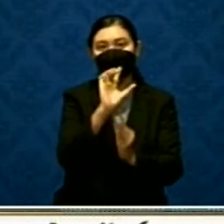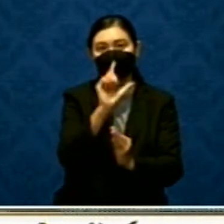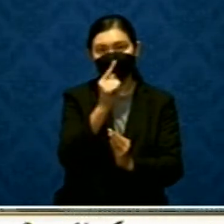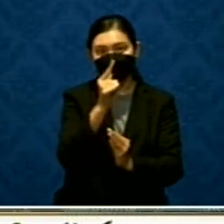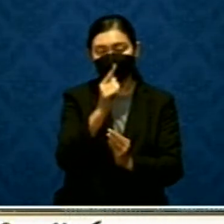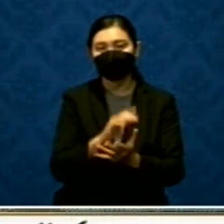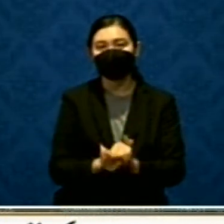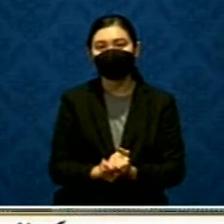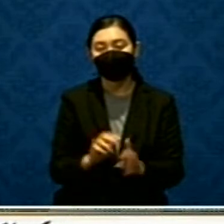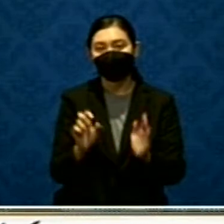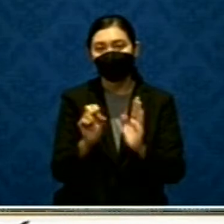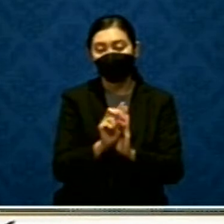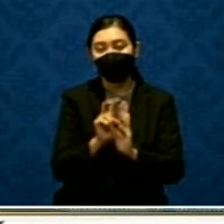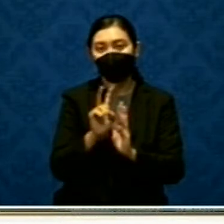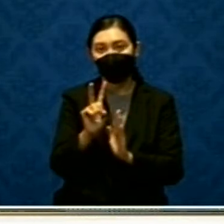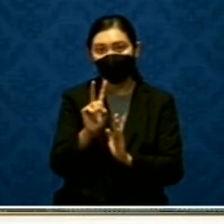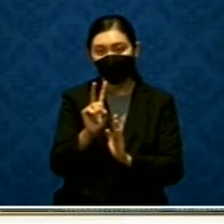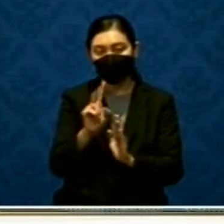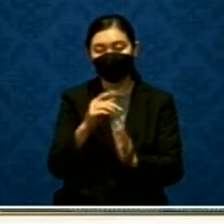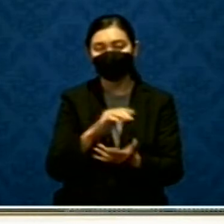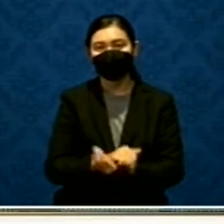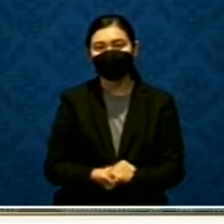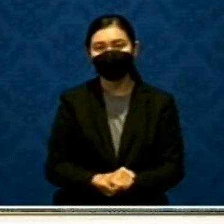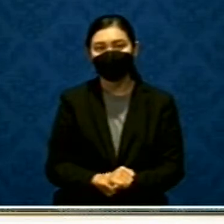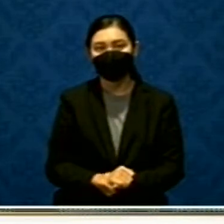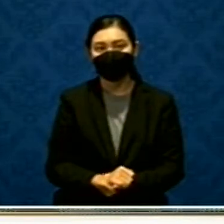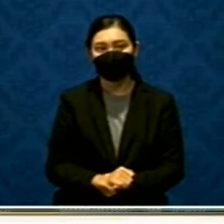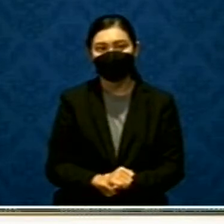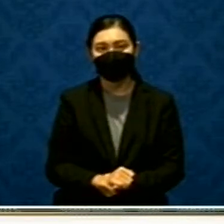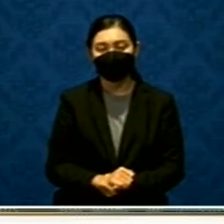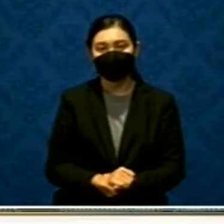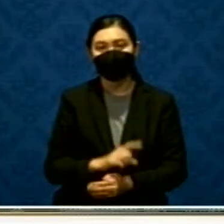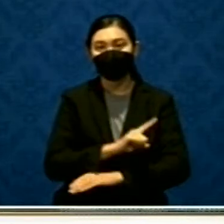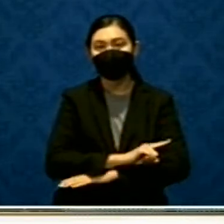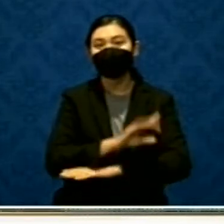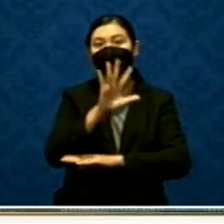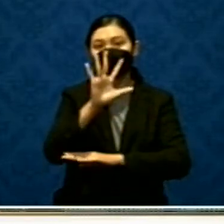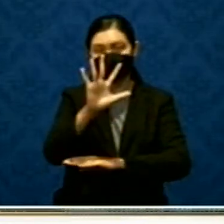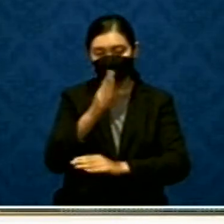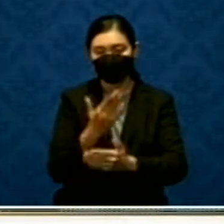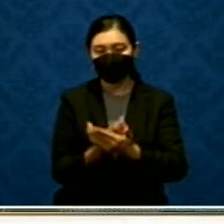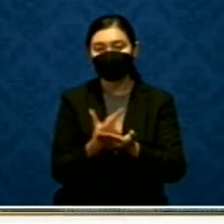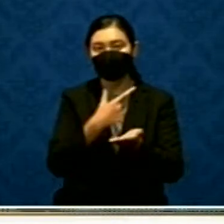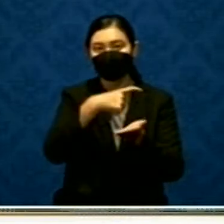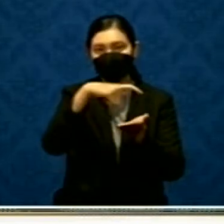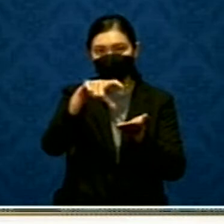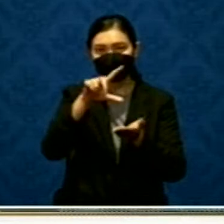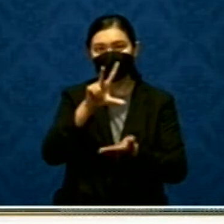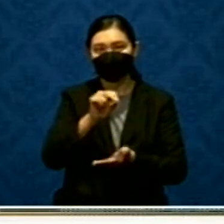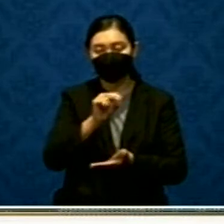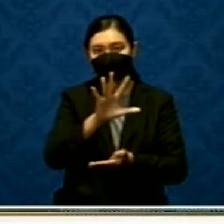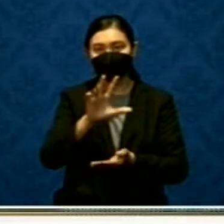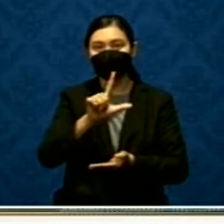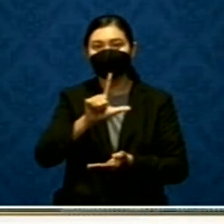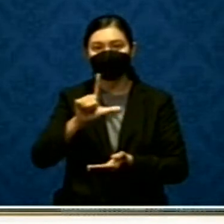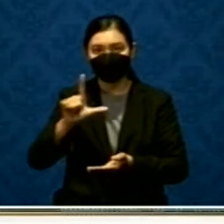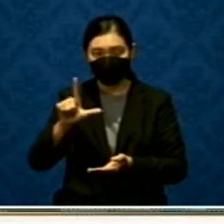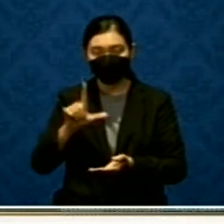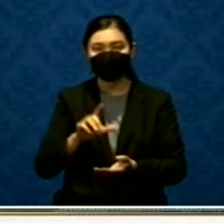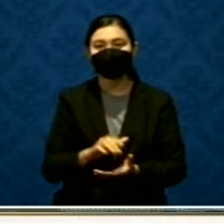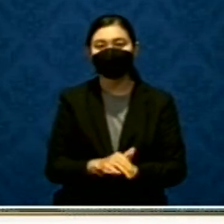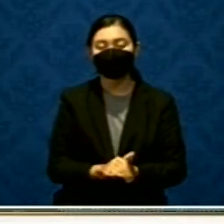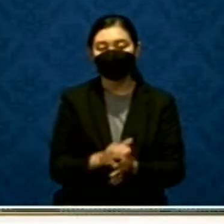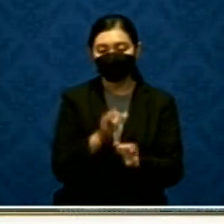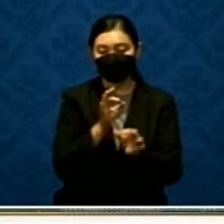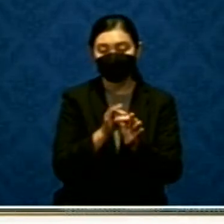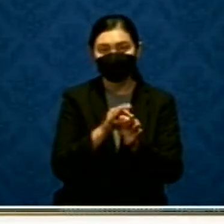เดือนกันยายนปี2560เป็นเงินจำนวนอีก35ล้านบาท นะครับก็โอนจากธนา